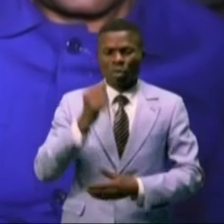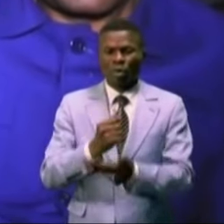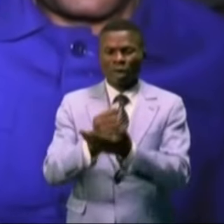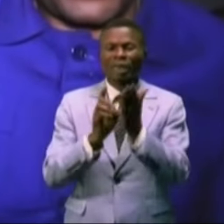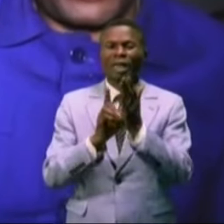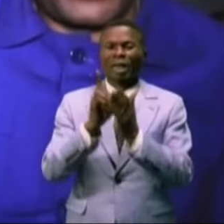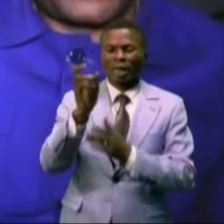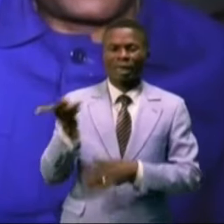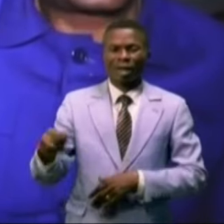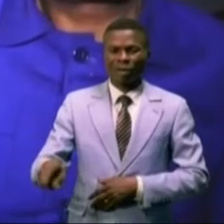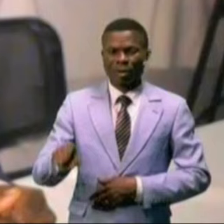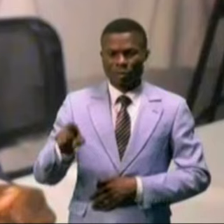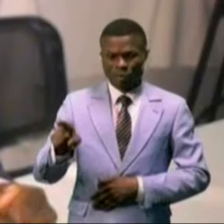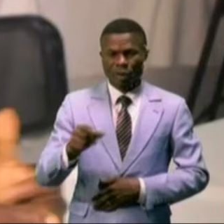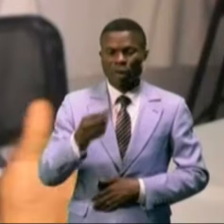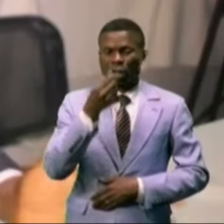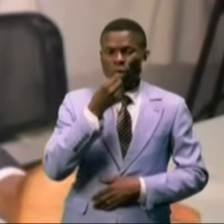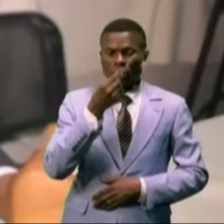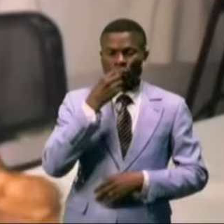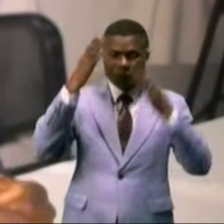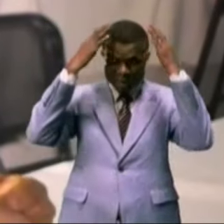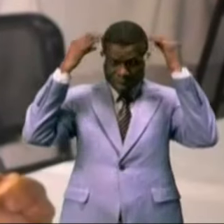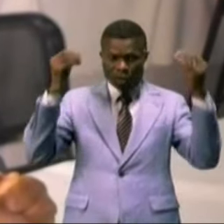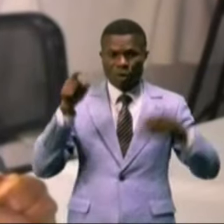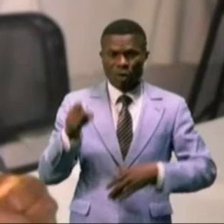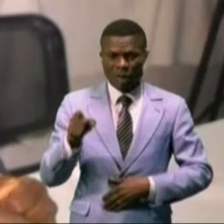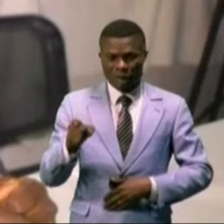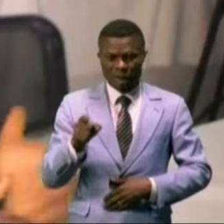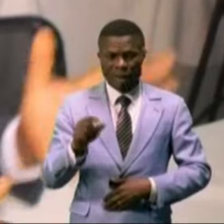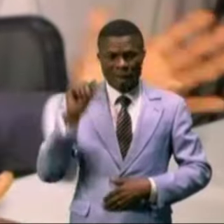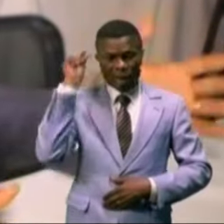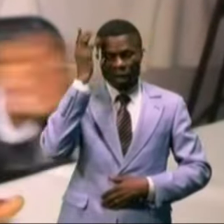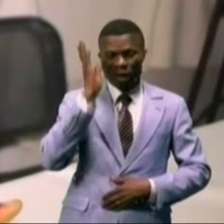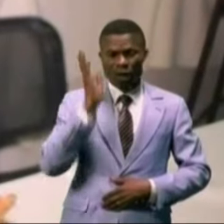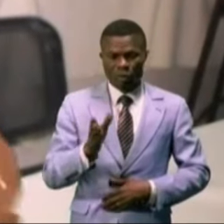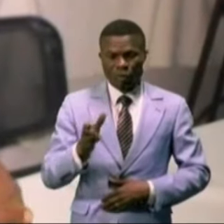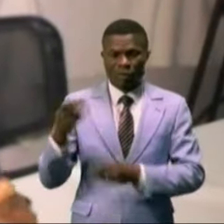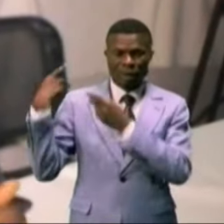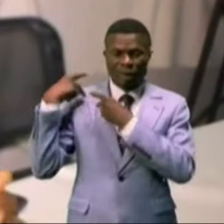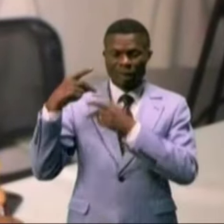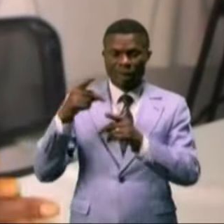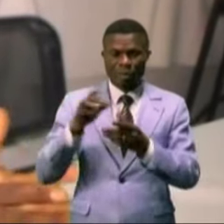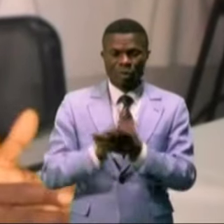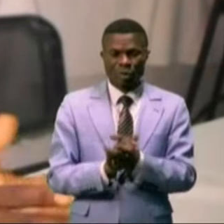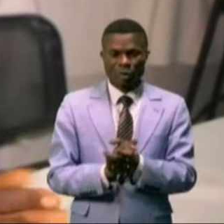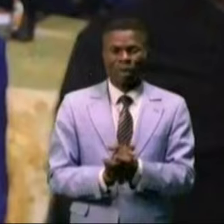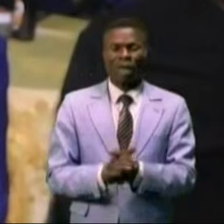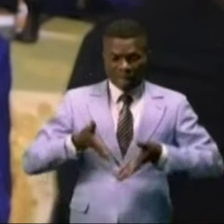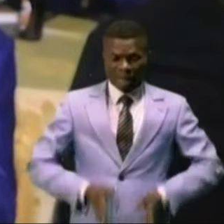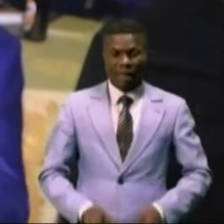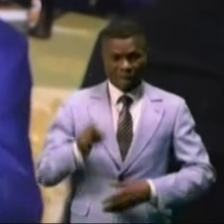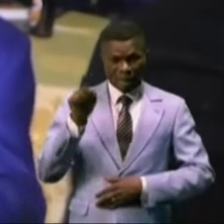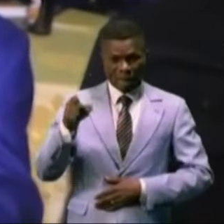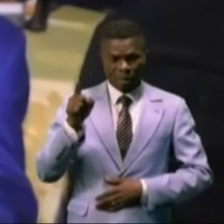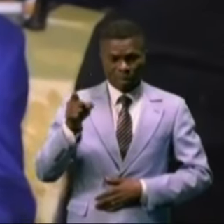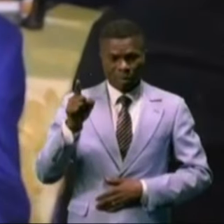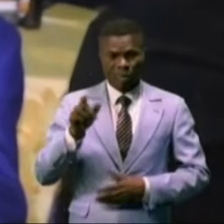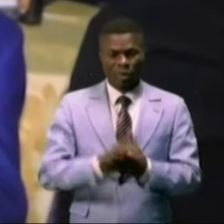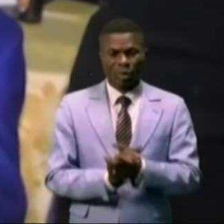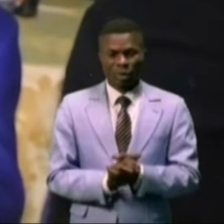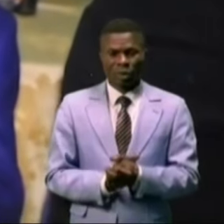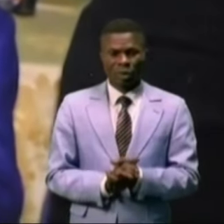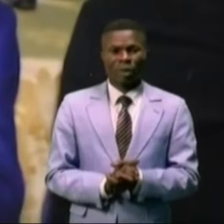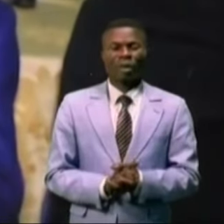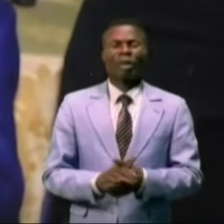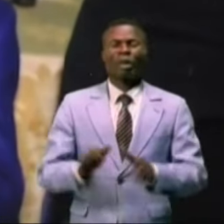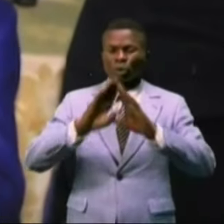cette province. Joseph Moïse Kamboulou est le gouverneur de tous les fils et filles du Kasaï central et les portes de ses